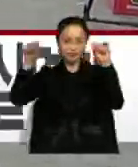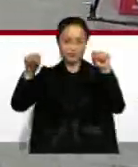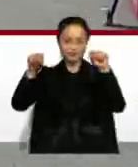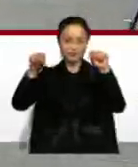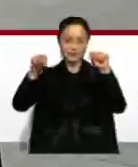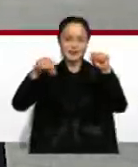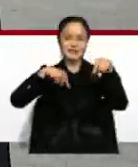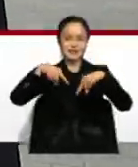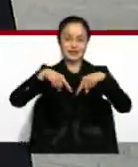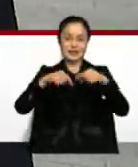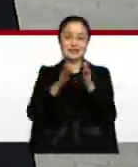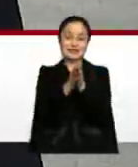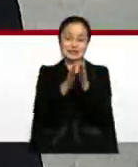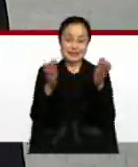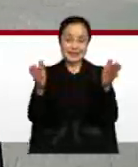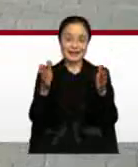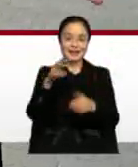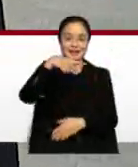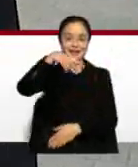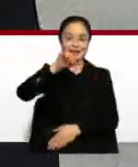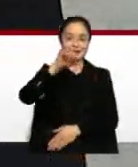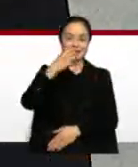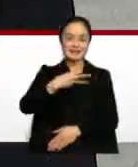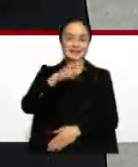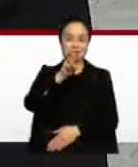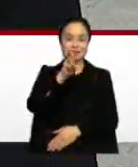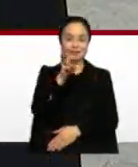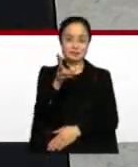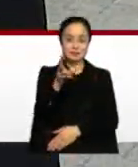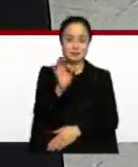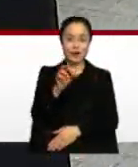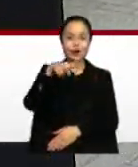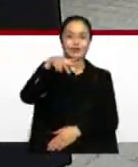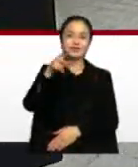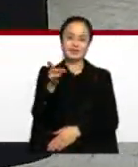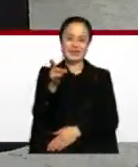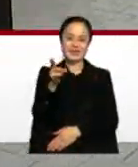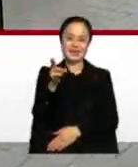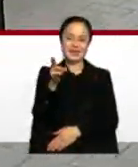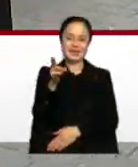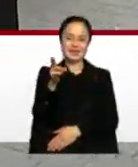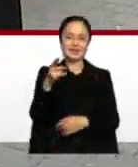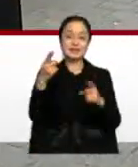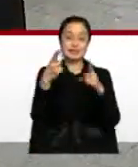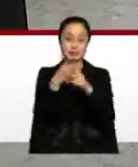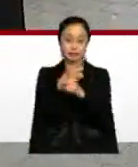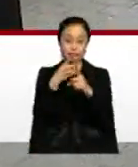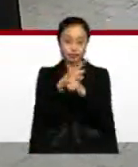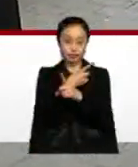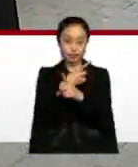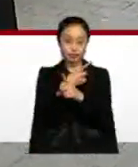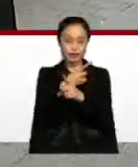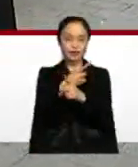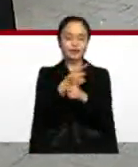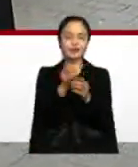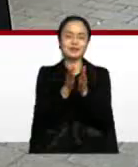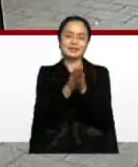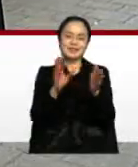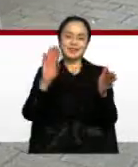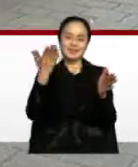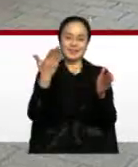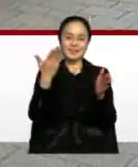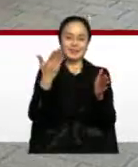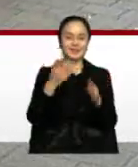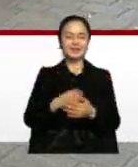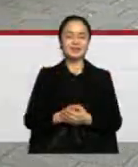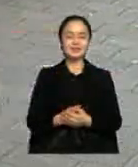노점 상인들을 법적 테두리 안으로 들여 합법적이고 안정적인 영업을 할 수 있도록 한다는 건데요. 이 취지에 맞게 잘 운영되고 있는지